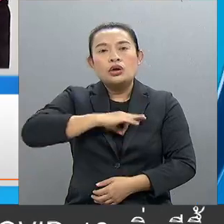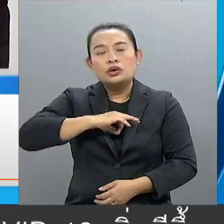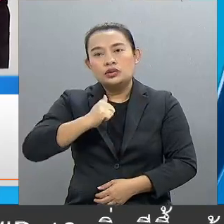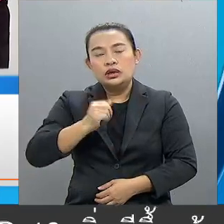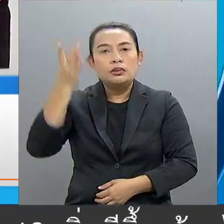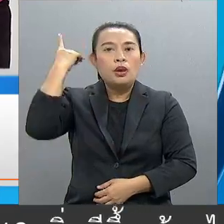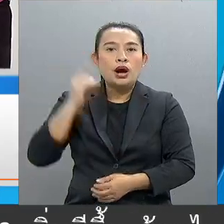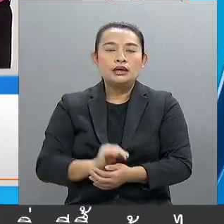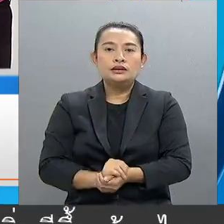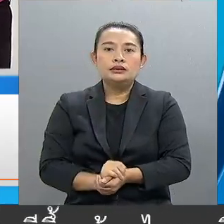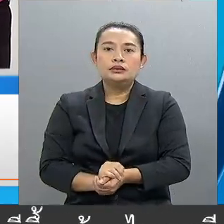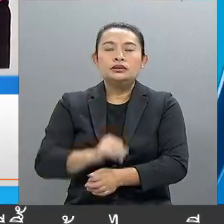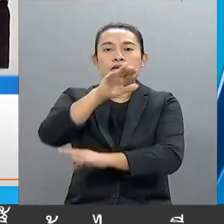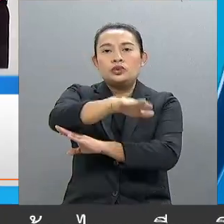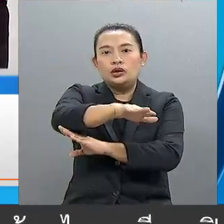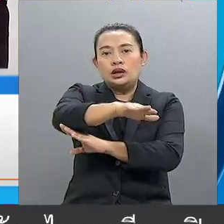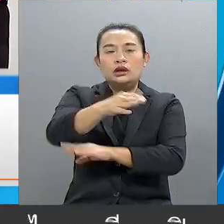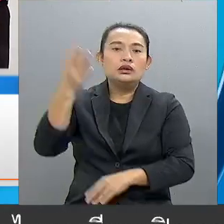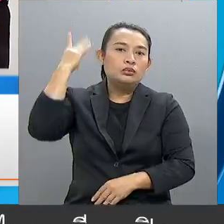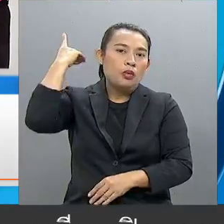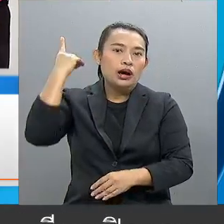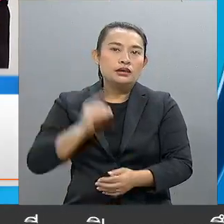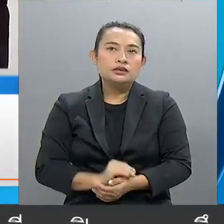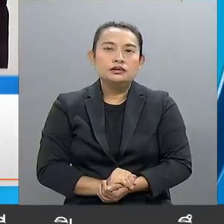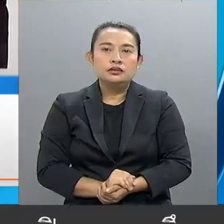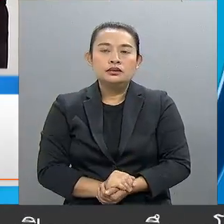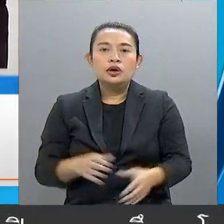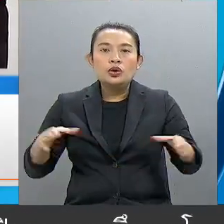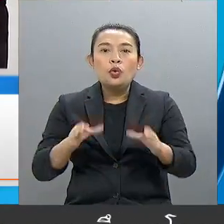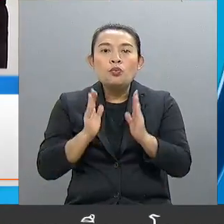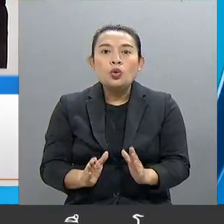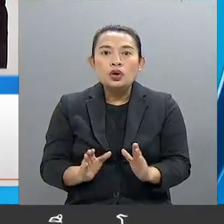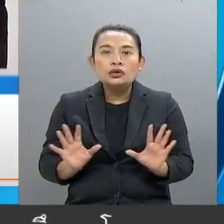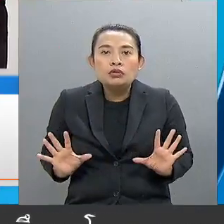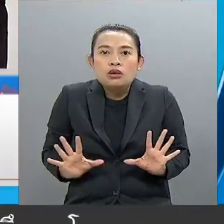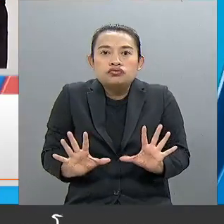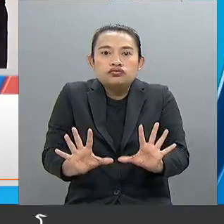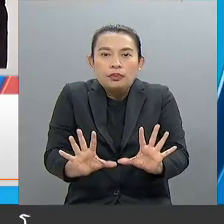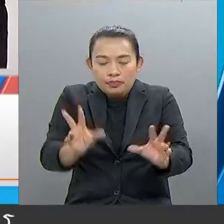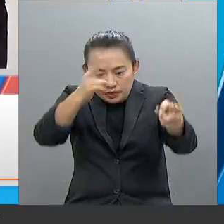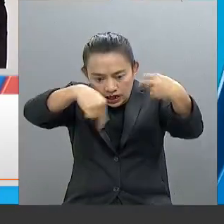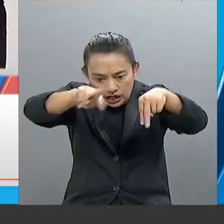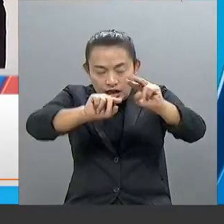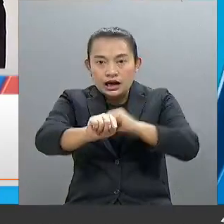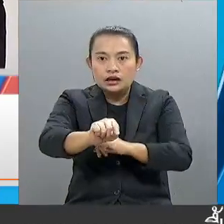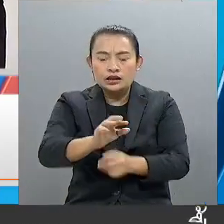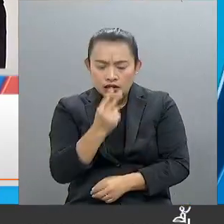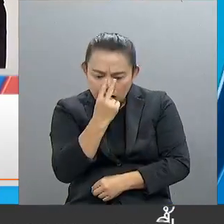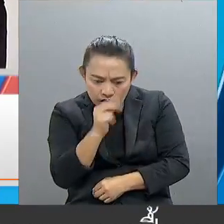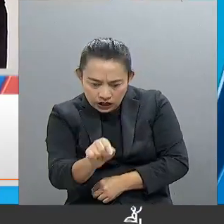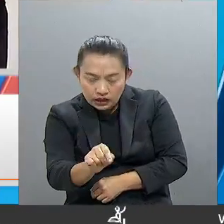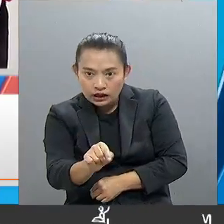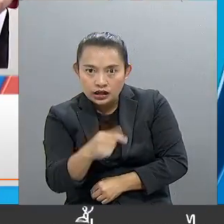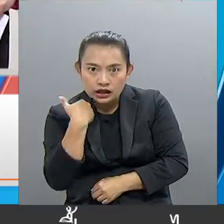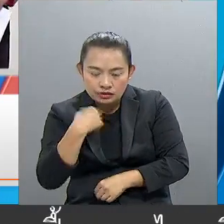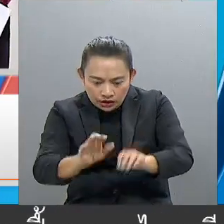เราชุดที่ออกตรวจค้นหานี่ได้เจอร่องรอยครับร่องรอยรอยเท้าแล้วก็ร